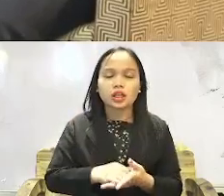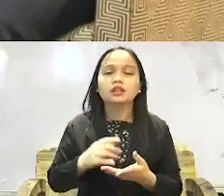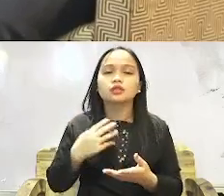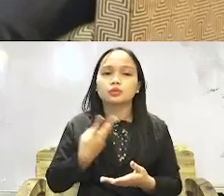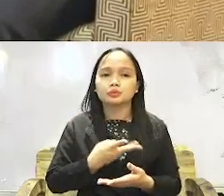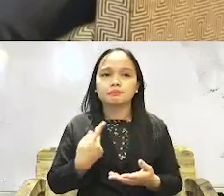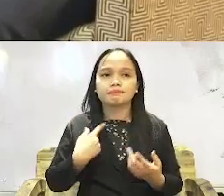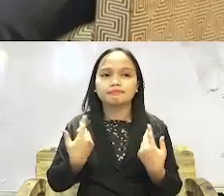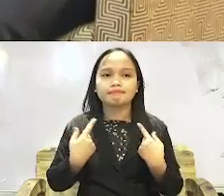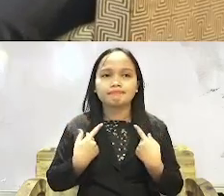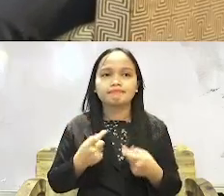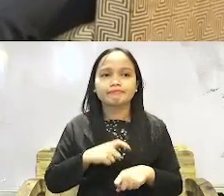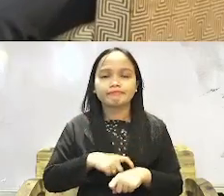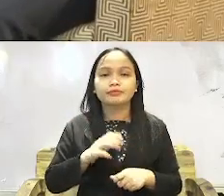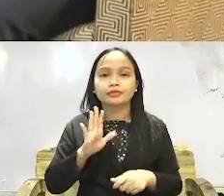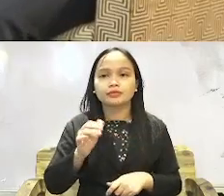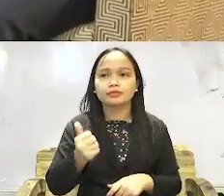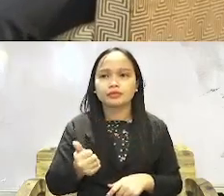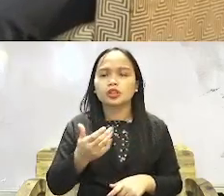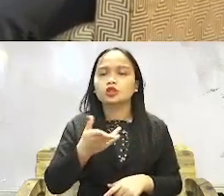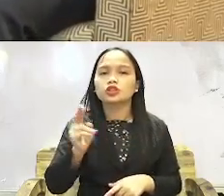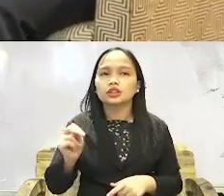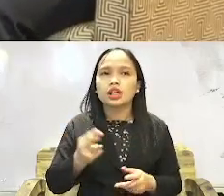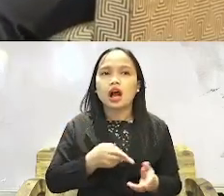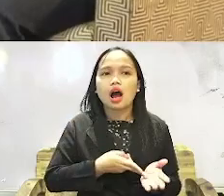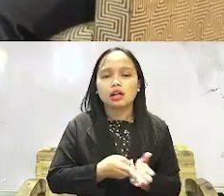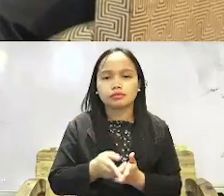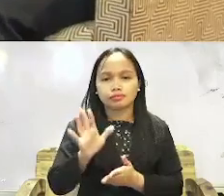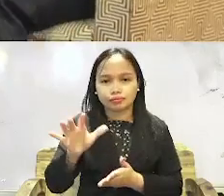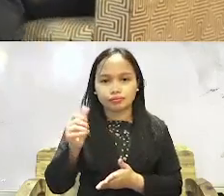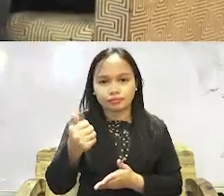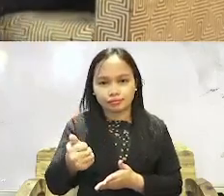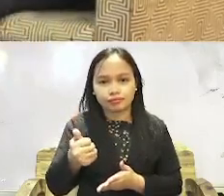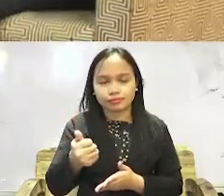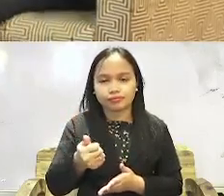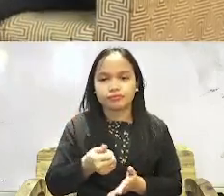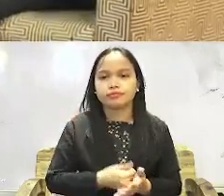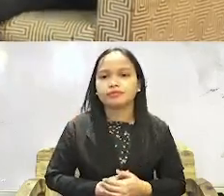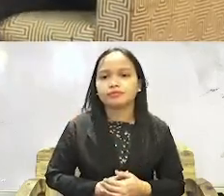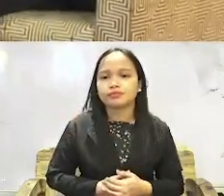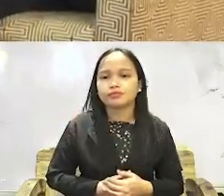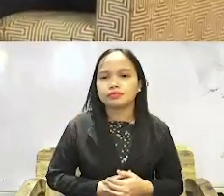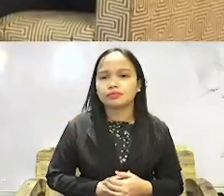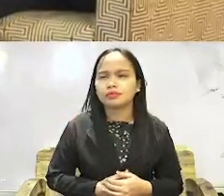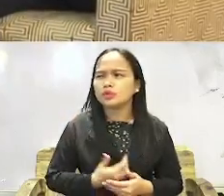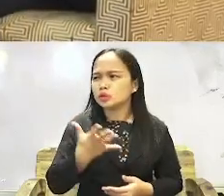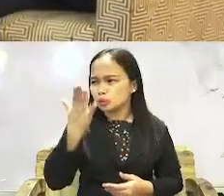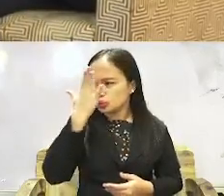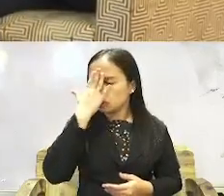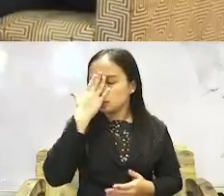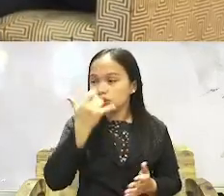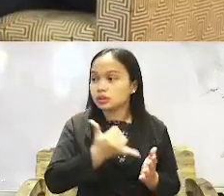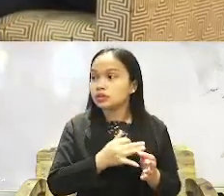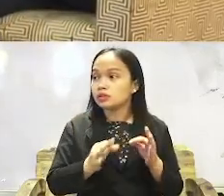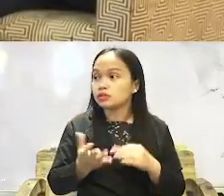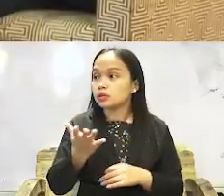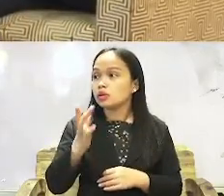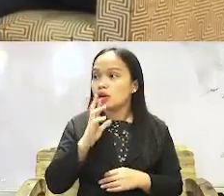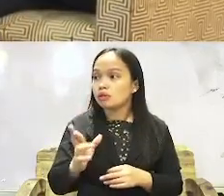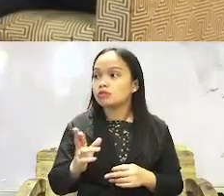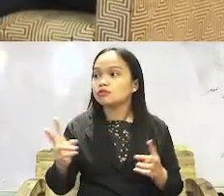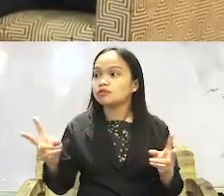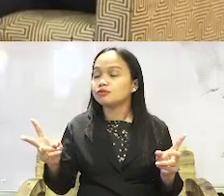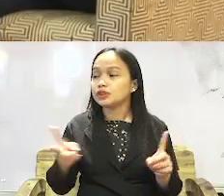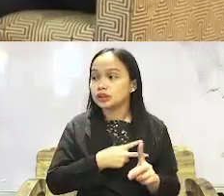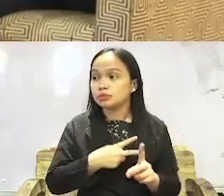kayo ang inyong mga sarili. Maging honest kayo sa inyong sarili. Yun. Kasi alam nyo yan kung biktima ka. Alam mo